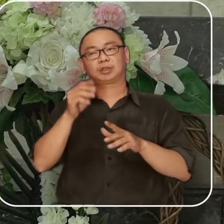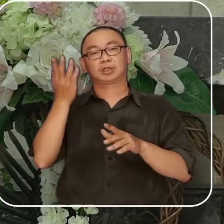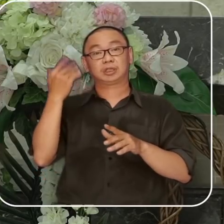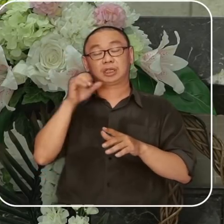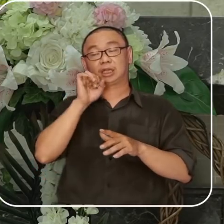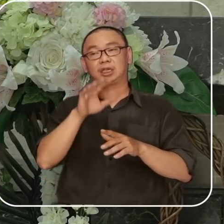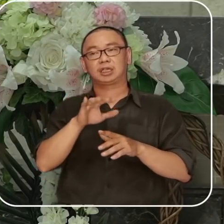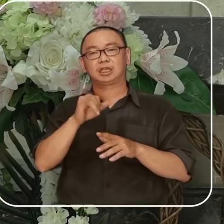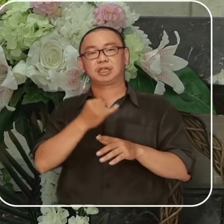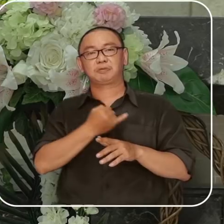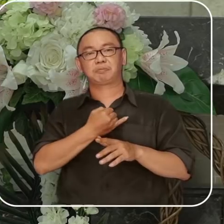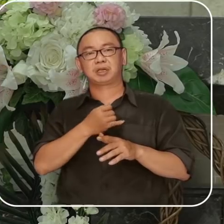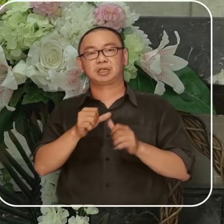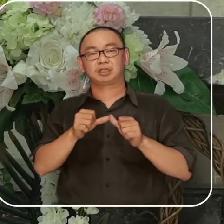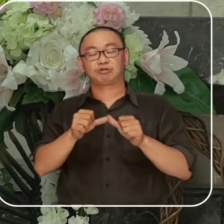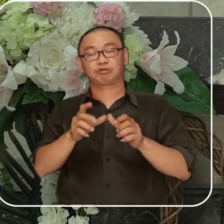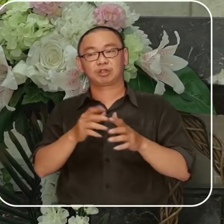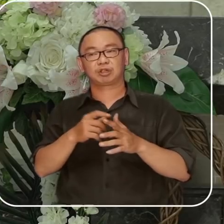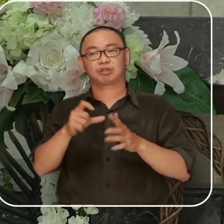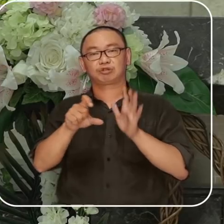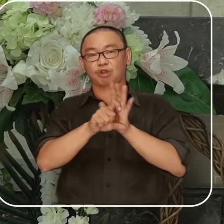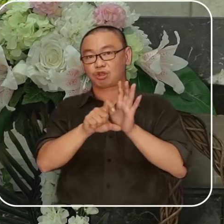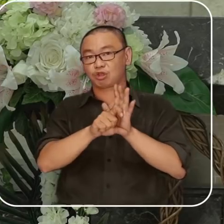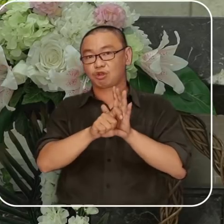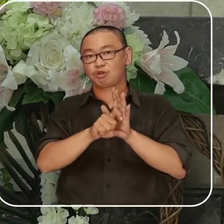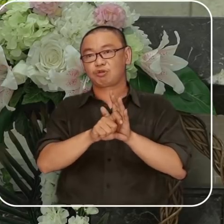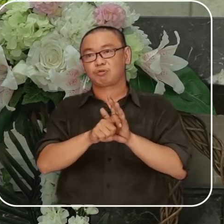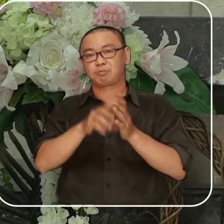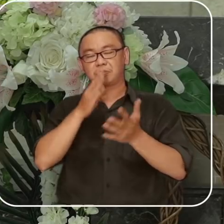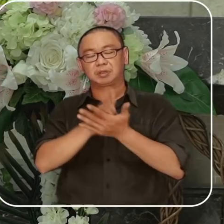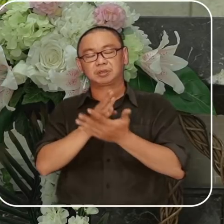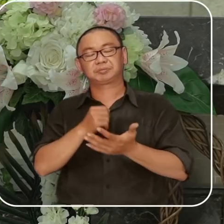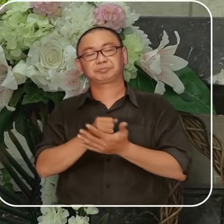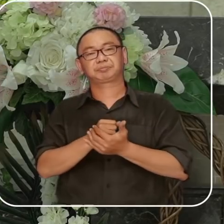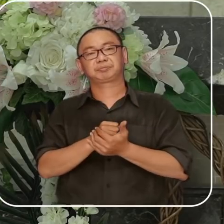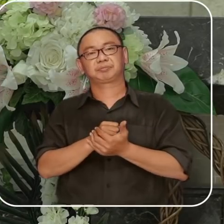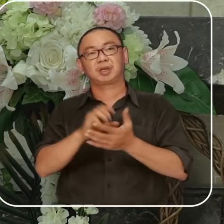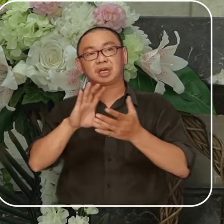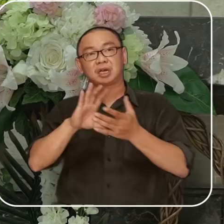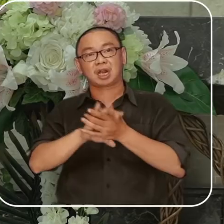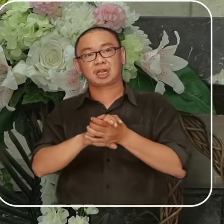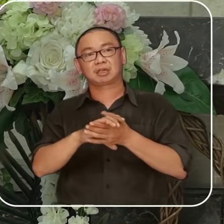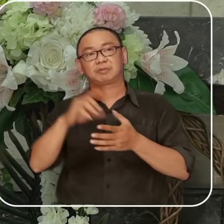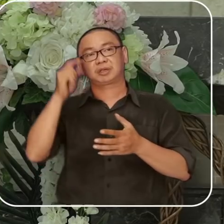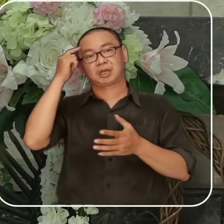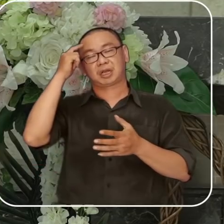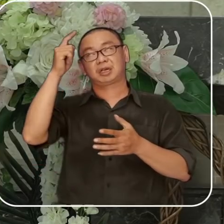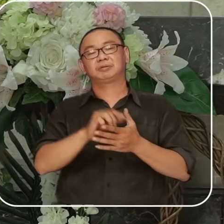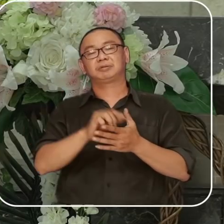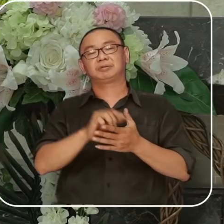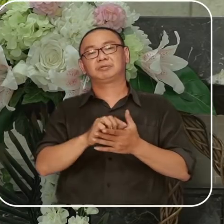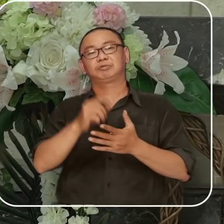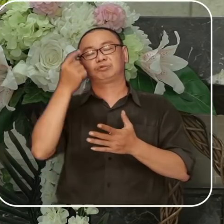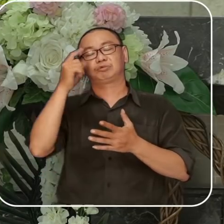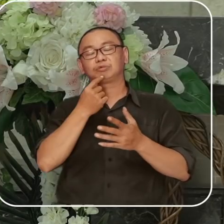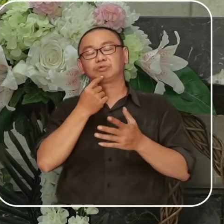Iman yang diteruskan dan contoh konkret adalah Daud. Pengenalan kepada Allah bagi